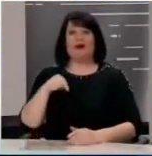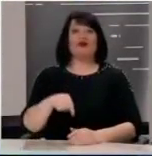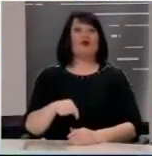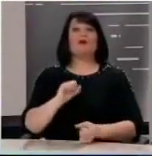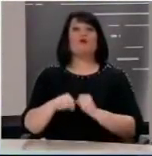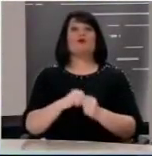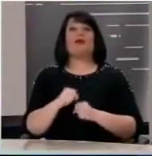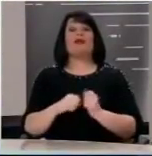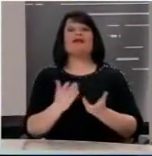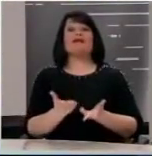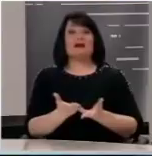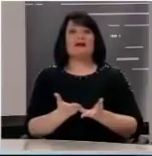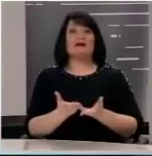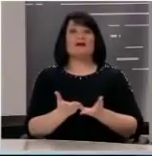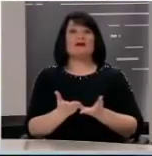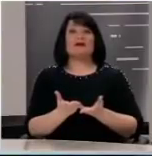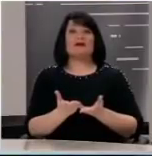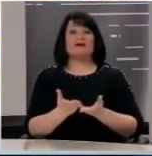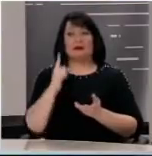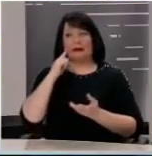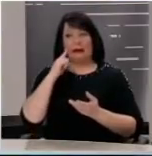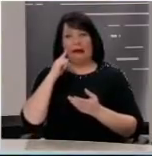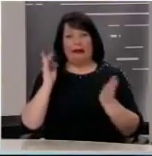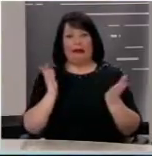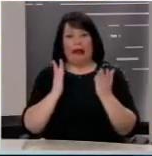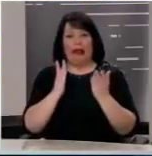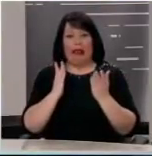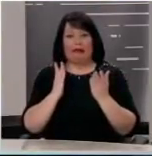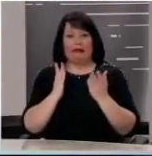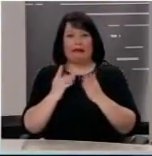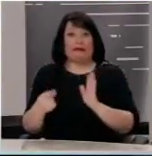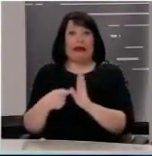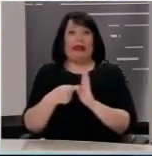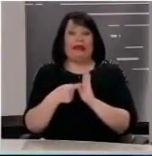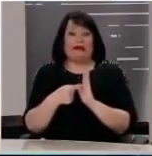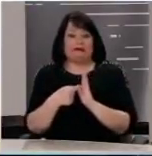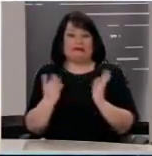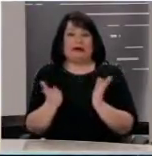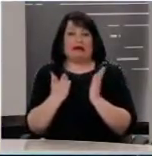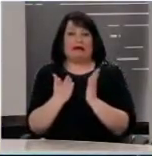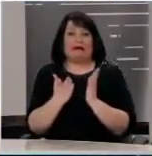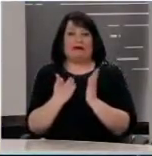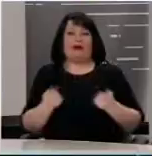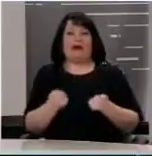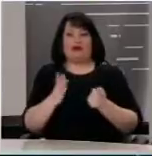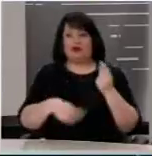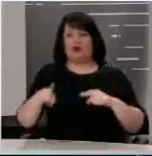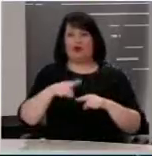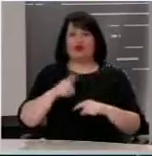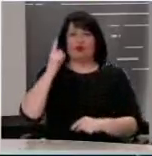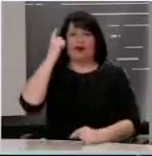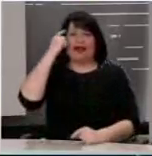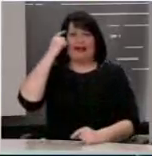επιχειρείτε φθηνούς αντιπερισπασμούς. Λες και ο κόσμος δεν καταλαβαίνει τι είναι αυτό που